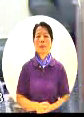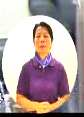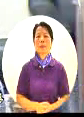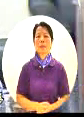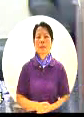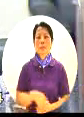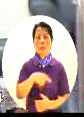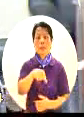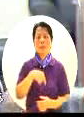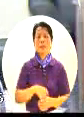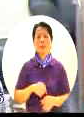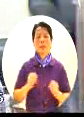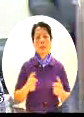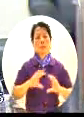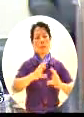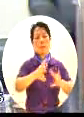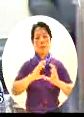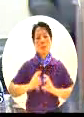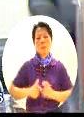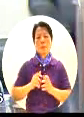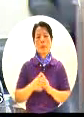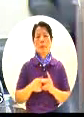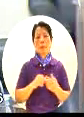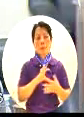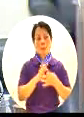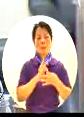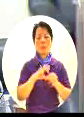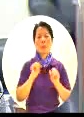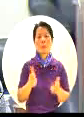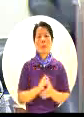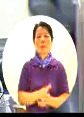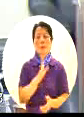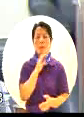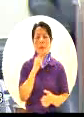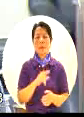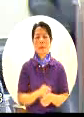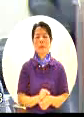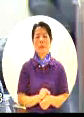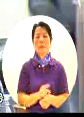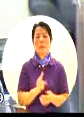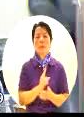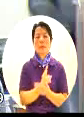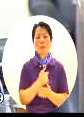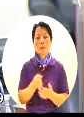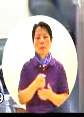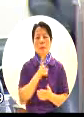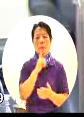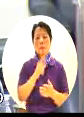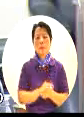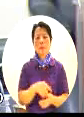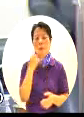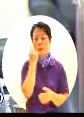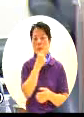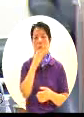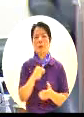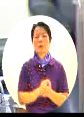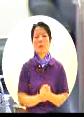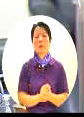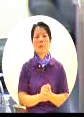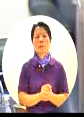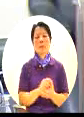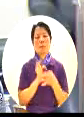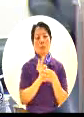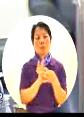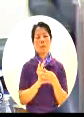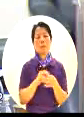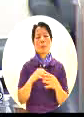台湾讲不是国与国之间的关系嘛，哈，是一种非常特殊的一个紧密关系，